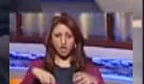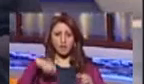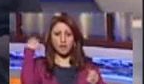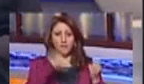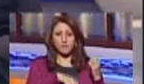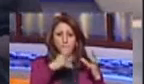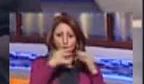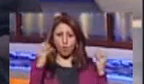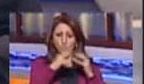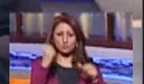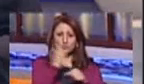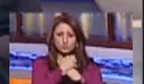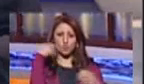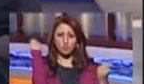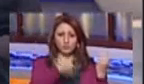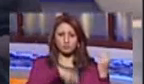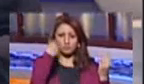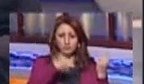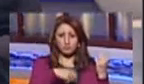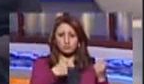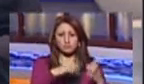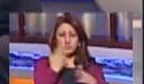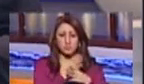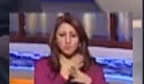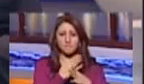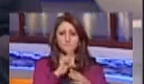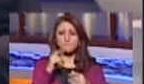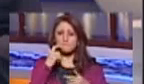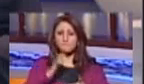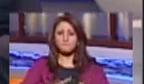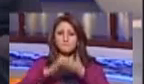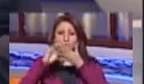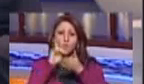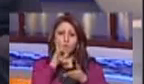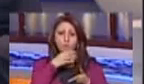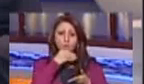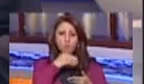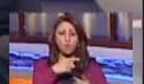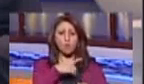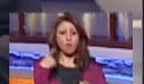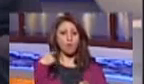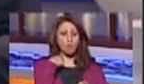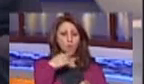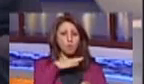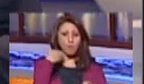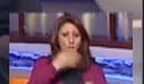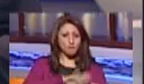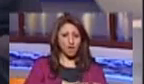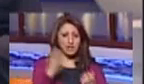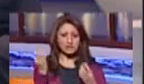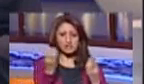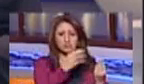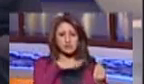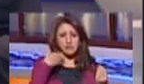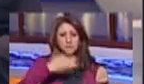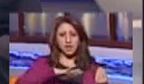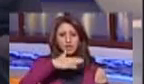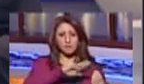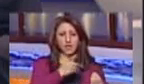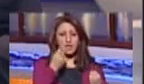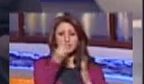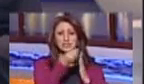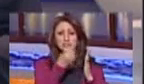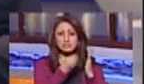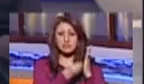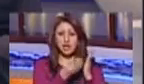نفسه ويساعد اهله؟ مين يدفع ثمن دم محمد الجندي وعمرو سعد؟ نحاسب مين